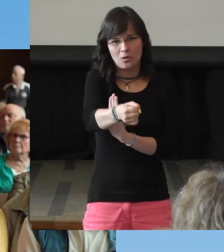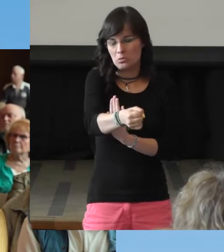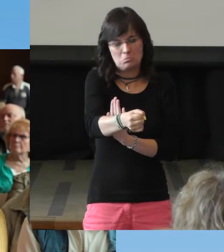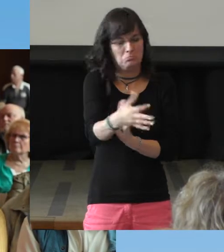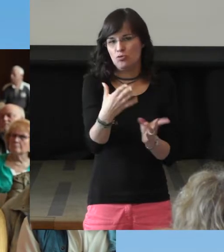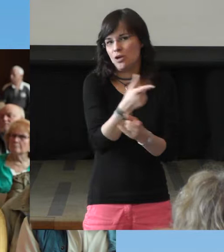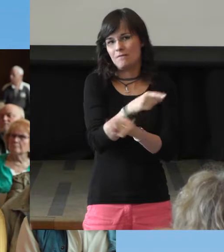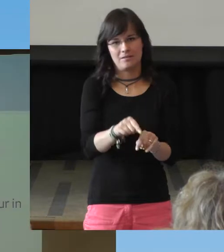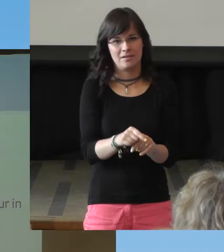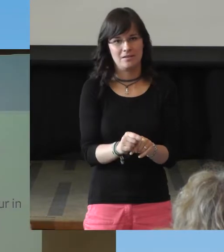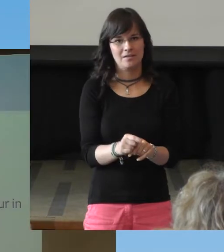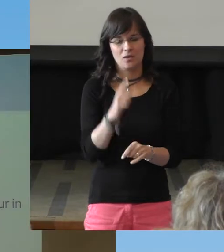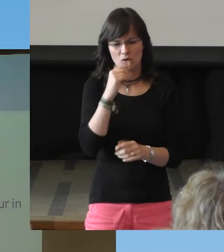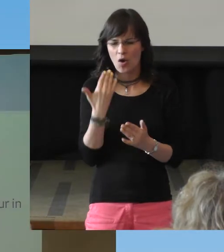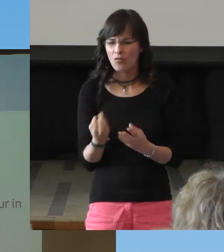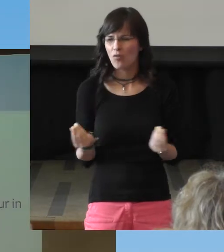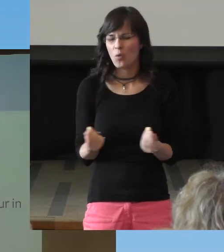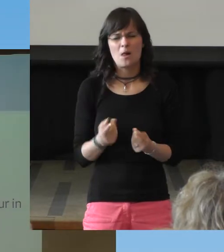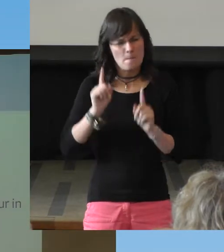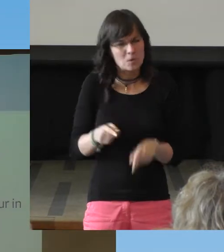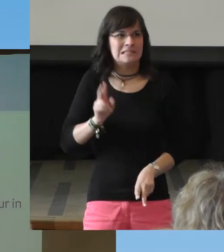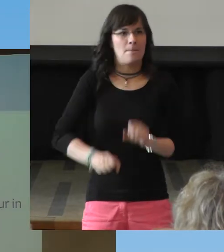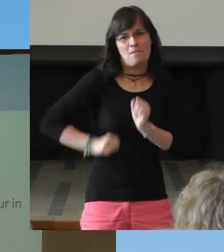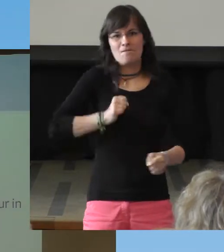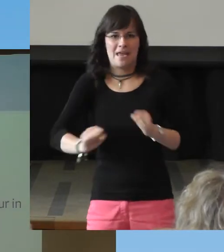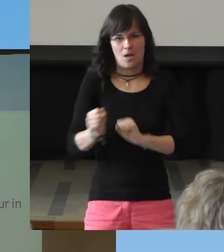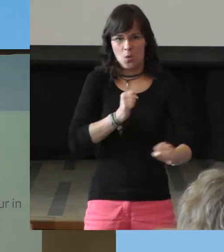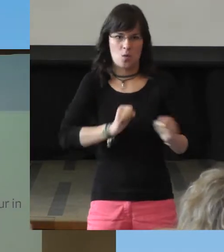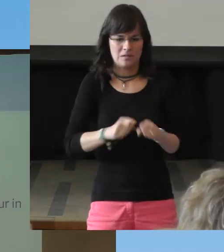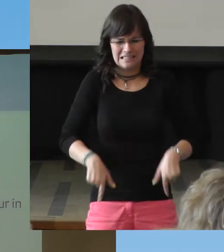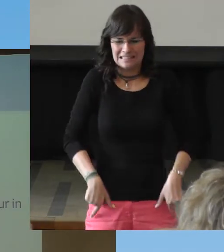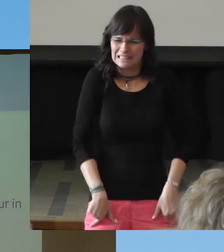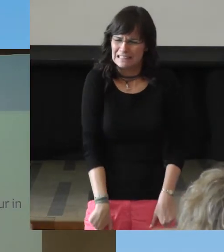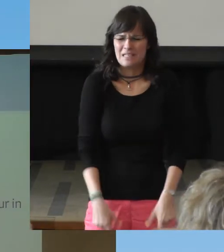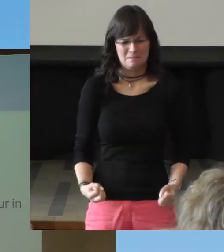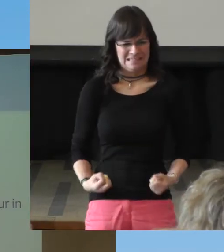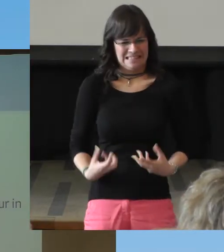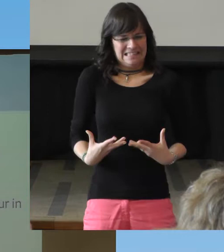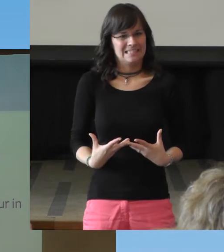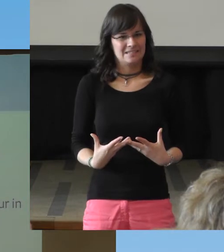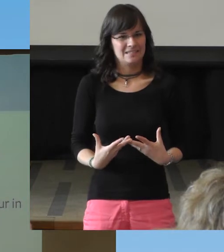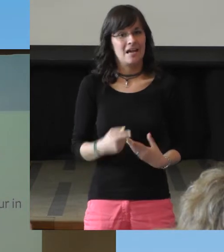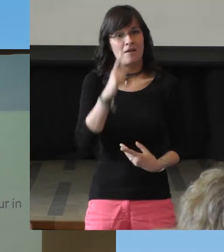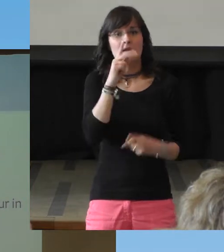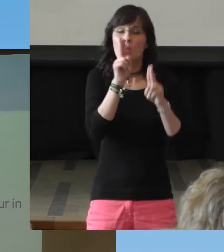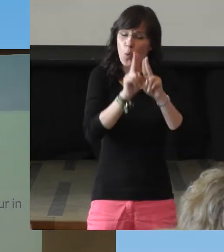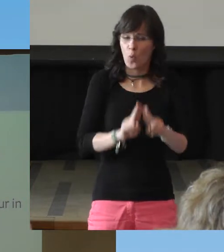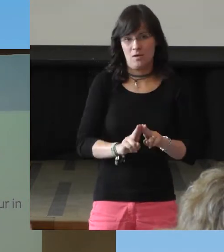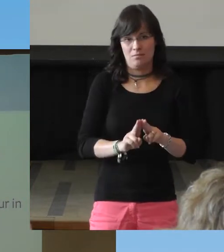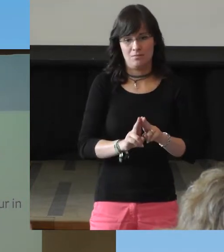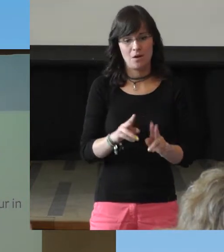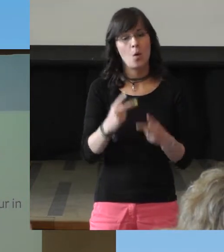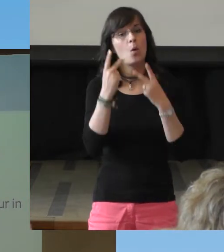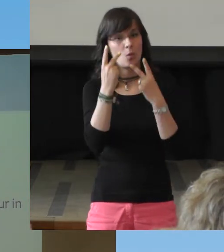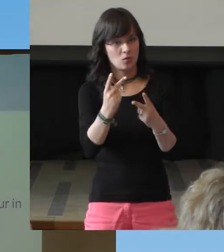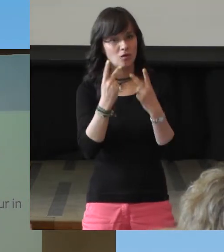Bewegungsdrang oft mit unangenehmen Bewegungen, Empfindungen in den Beinen verbunden ist, nur in Ruhe auftritt und, was ganz wichtig ist,